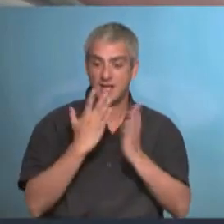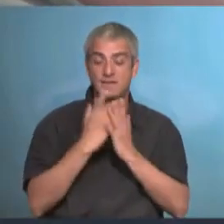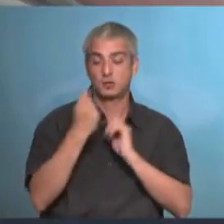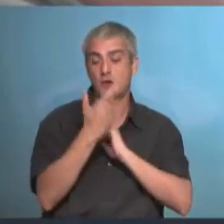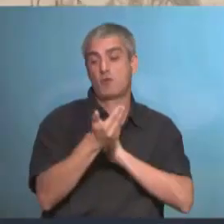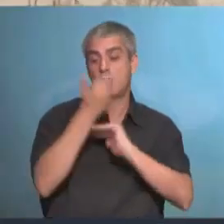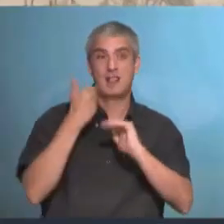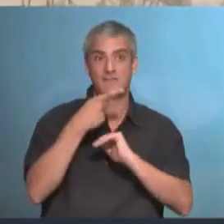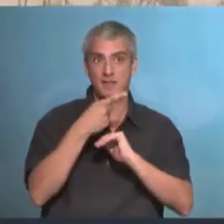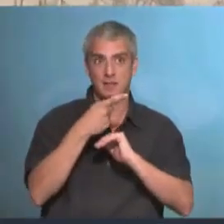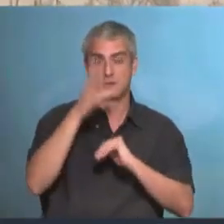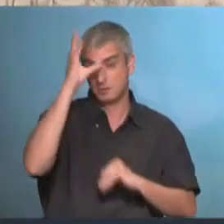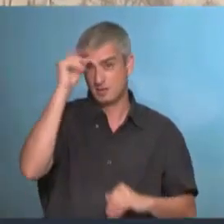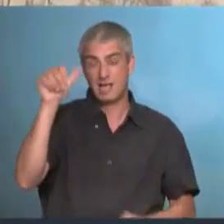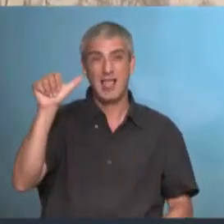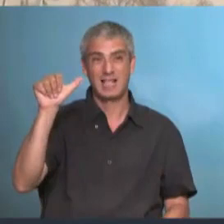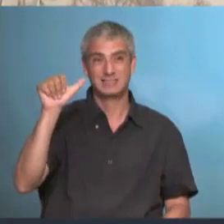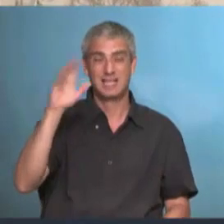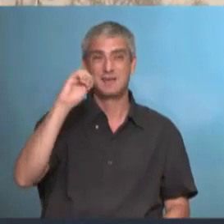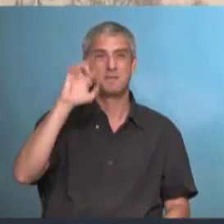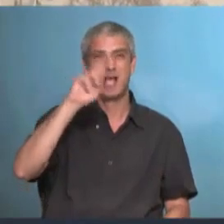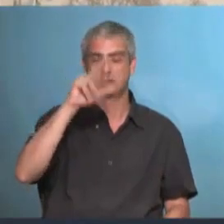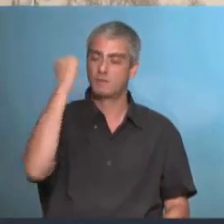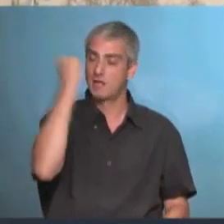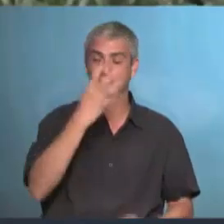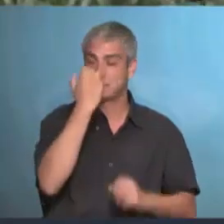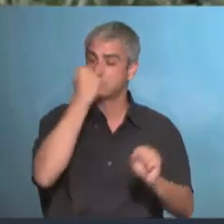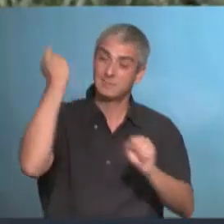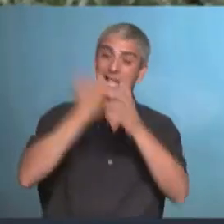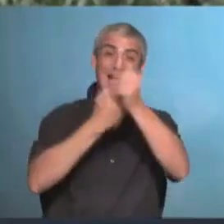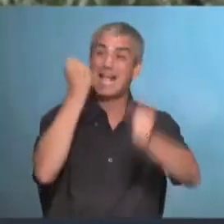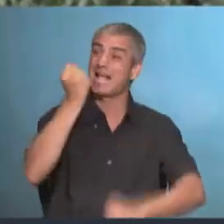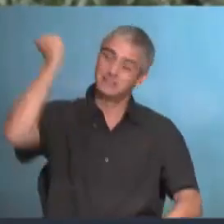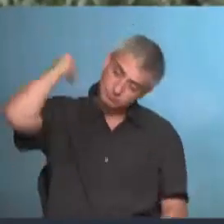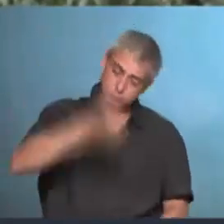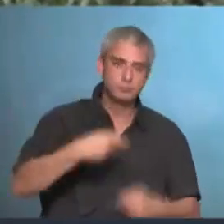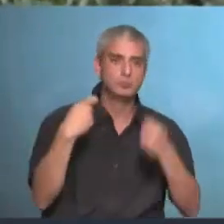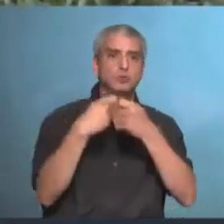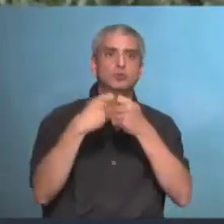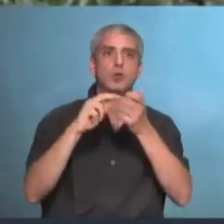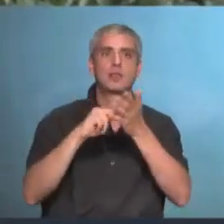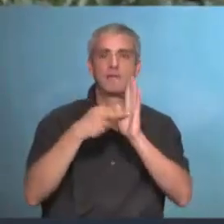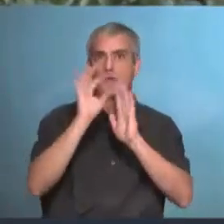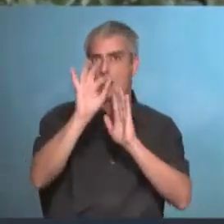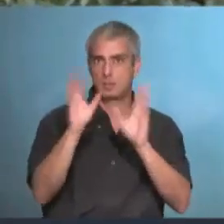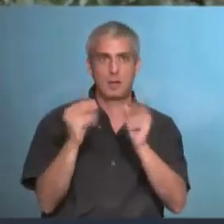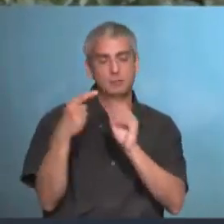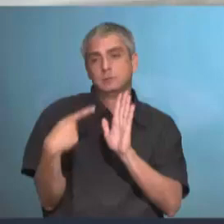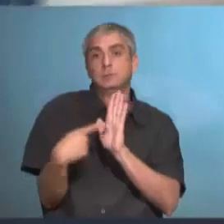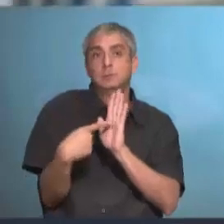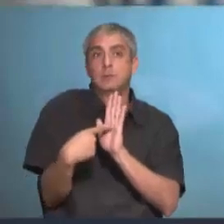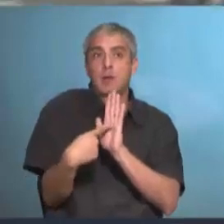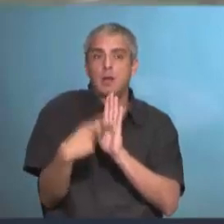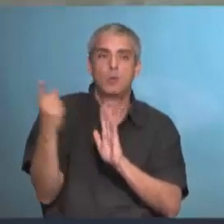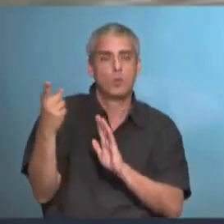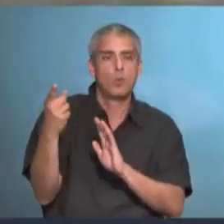הקריאה רצח אלכסנדר מירזוב באמצעות מכות גרזן את שותפו לחדר. הסיבה לטענתו הייתה